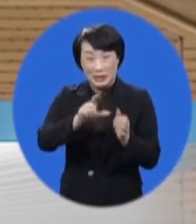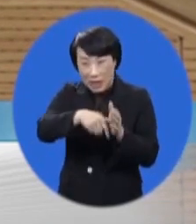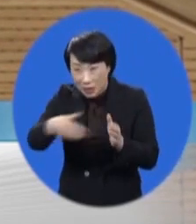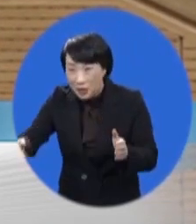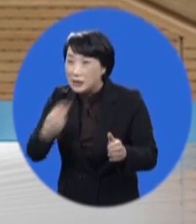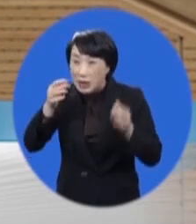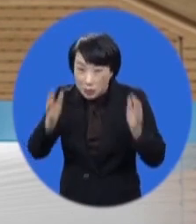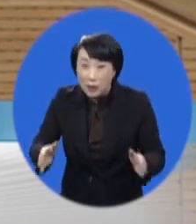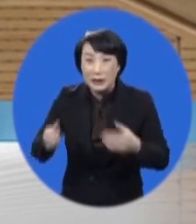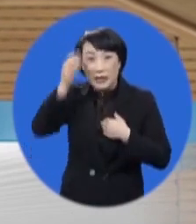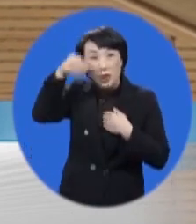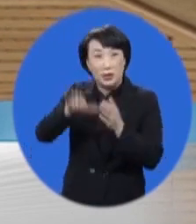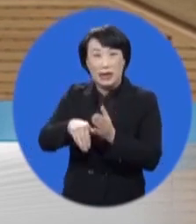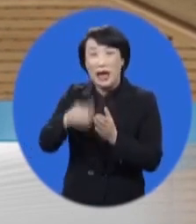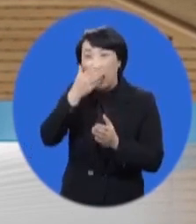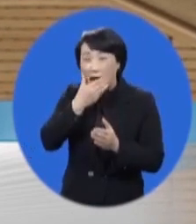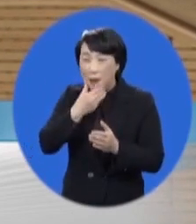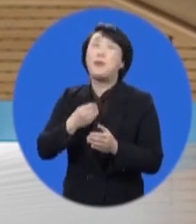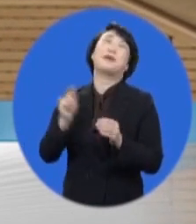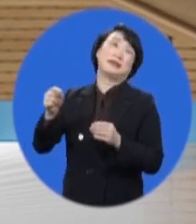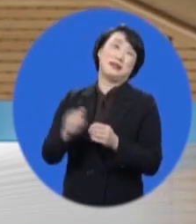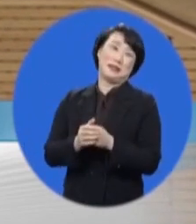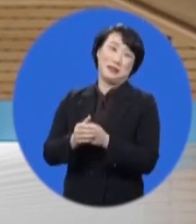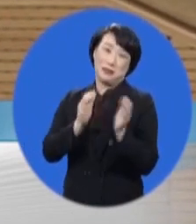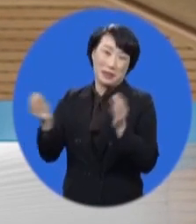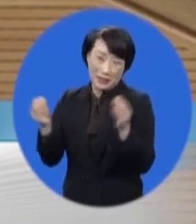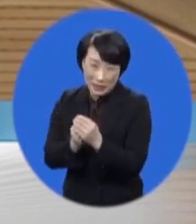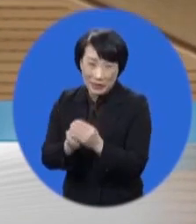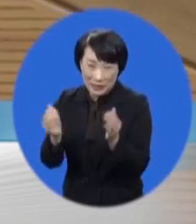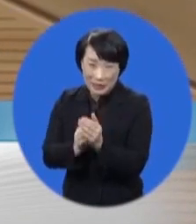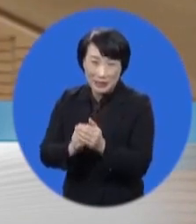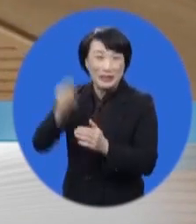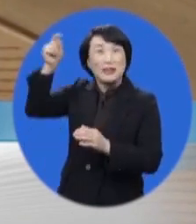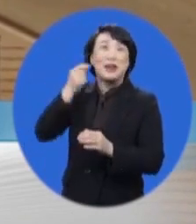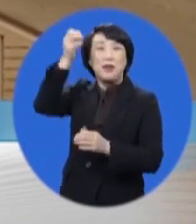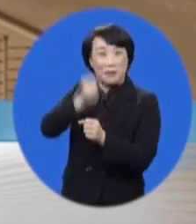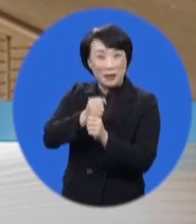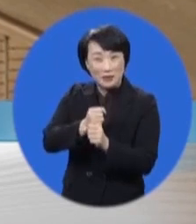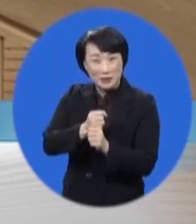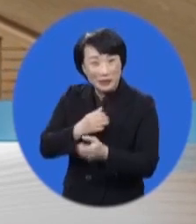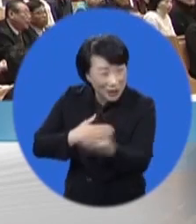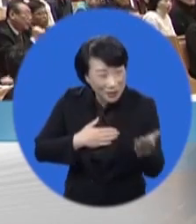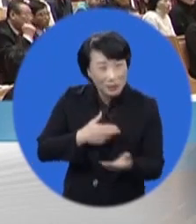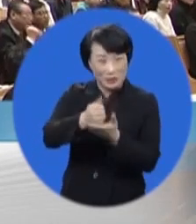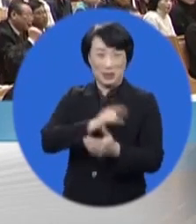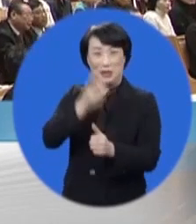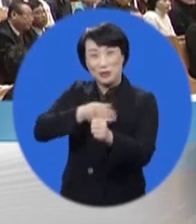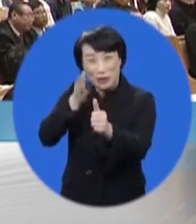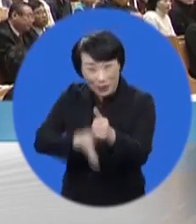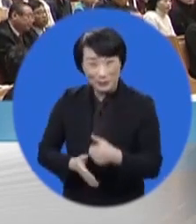때 영혼의 때 행복을 충결시켜서 그날의 영광을 만드는 여러분 되기를 주님의 이름으로